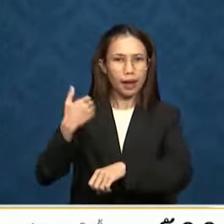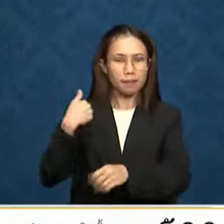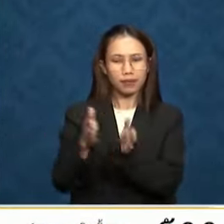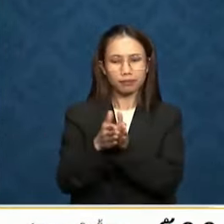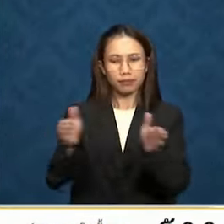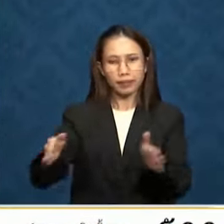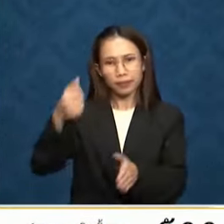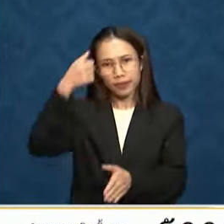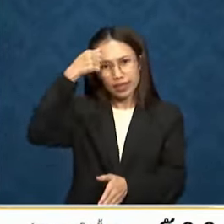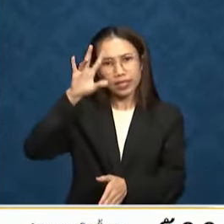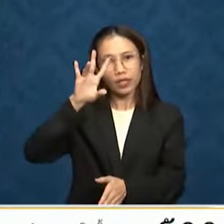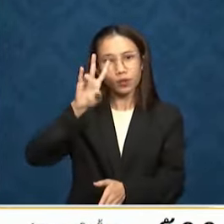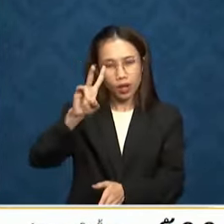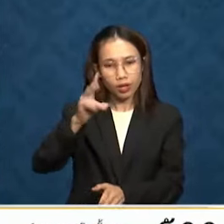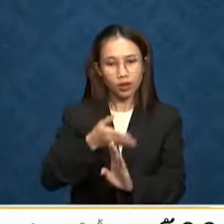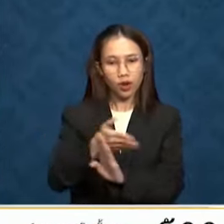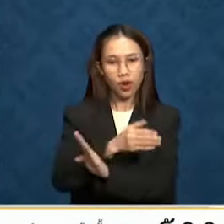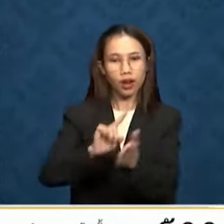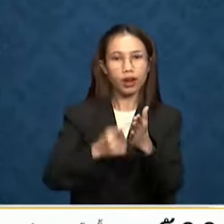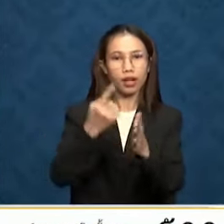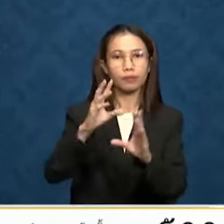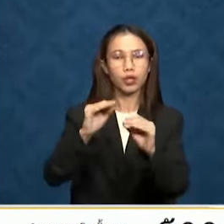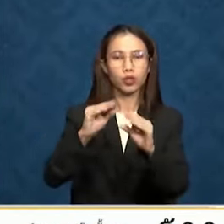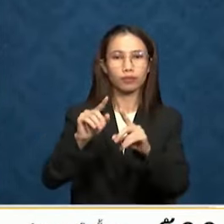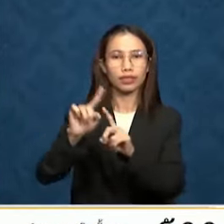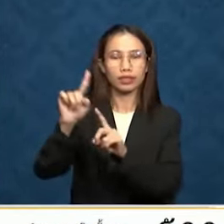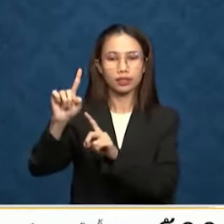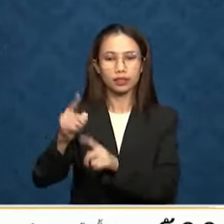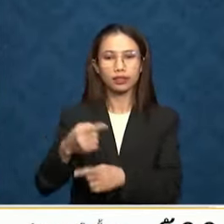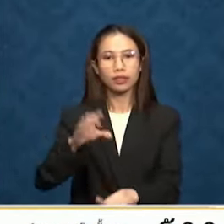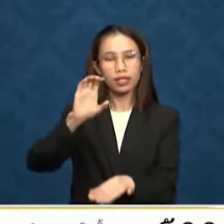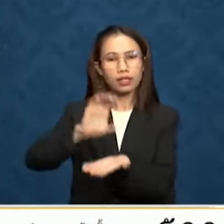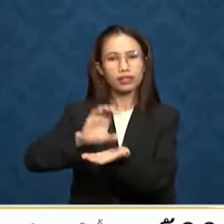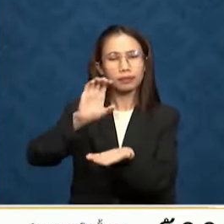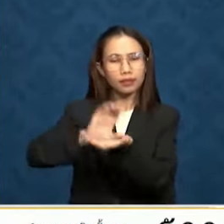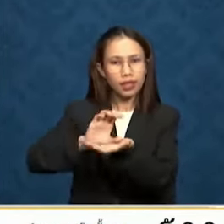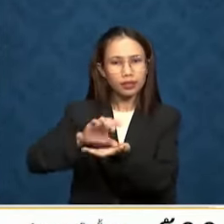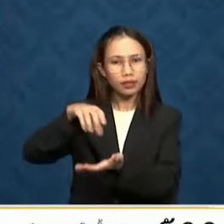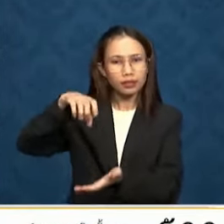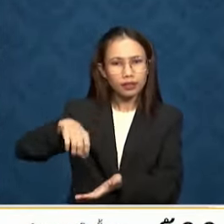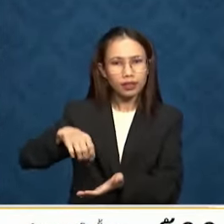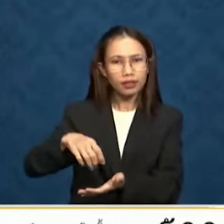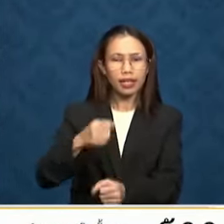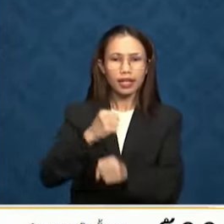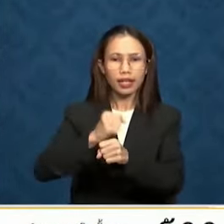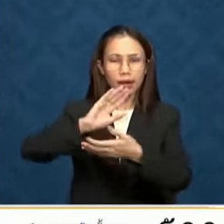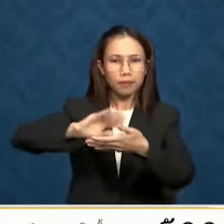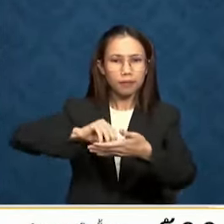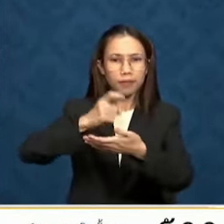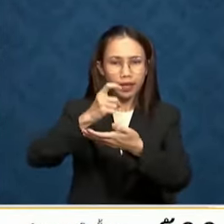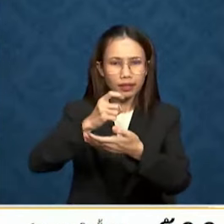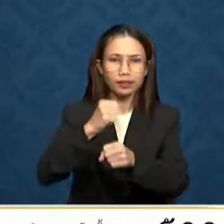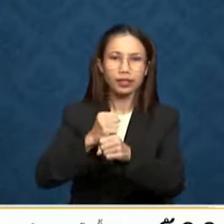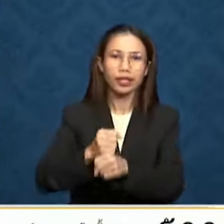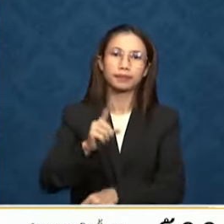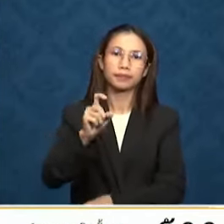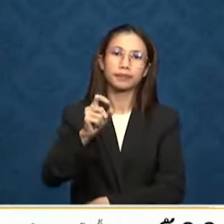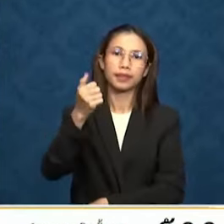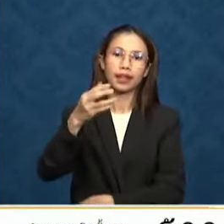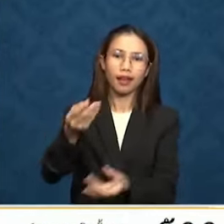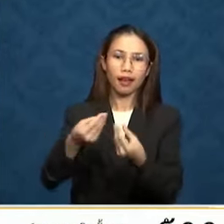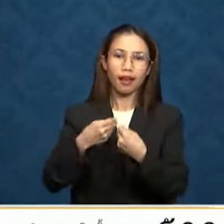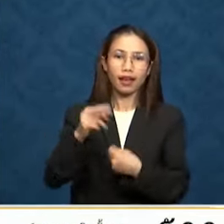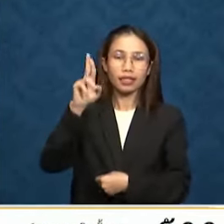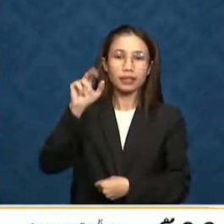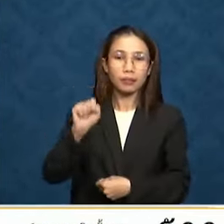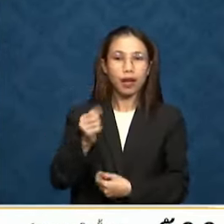วันค่ะก่อนวาระ 1จะเข้าสำนักงบยังไม่มีปัญญาทำไฟล์ Excelที่เป็นแช readableให้สภาหรือ